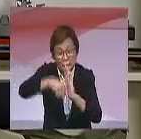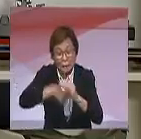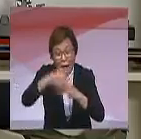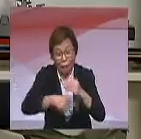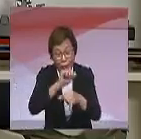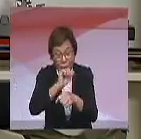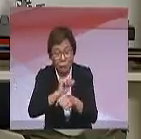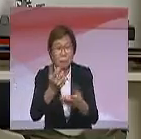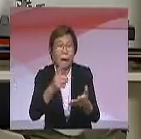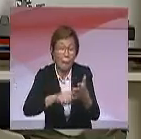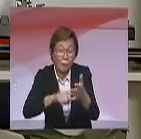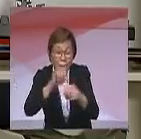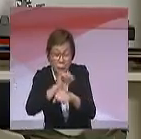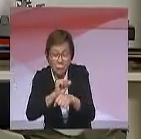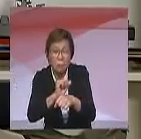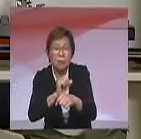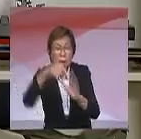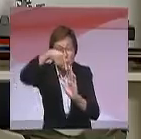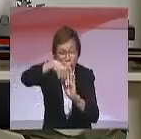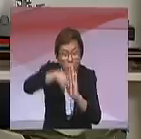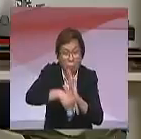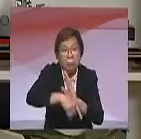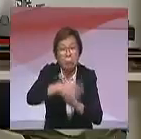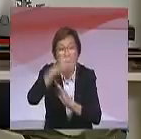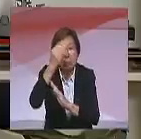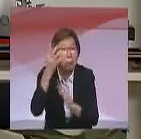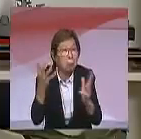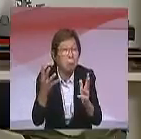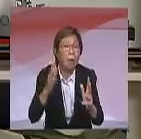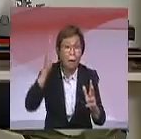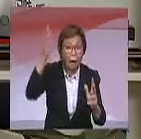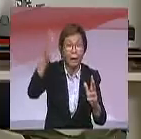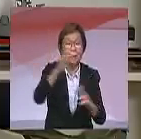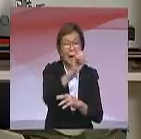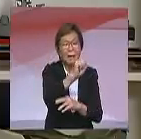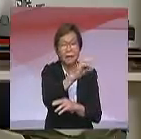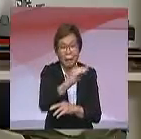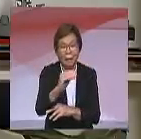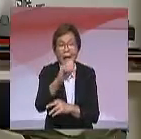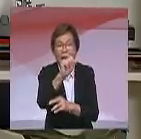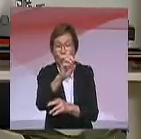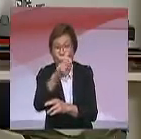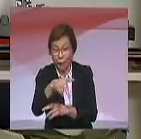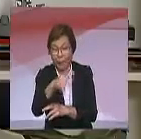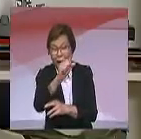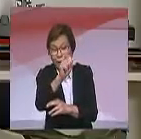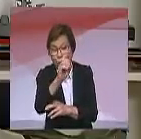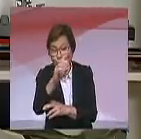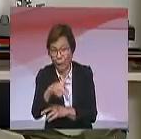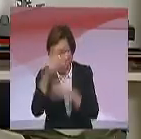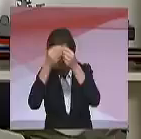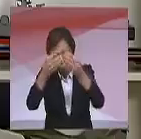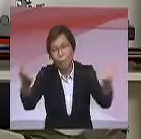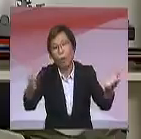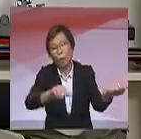jenis pekerjaan dan sebagainya akan, dan juga SOP-SOP lain akan